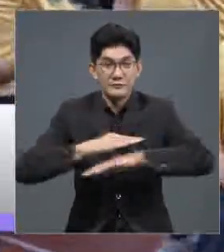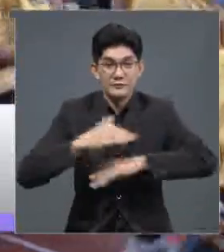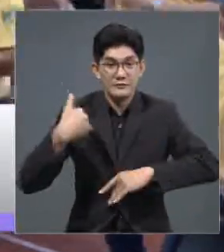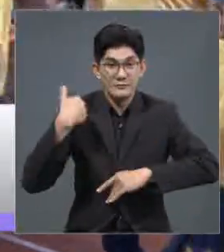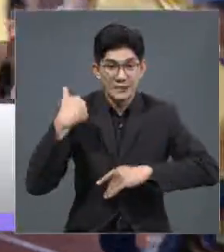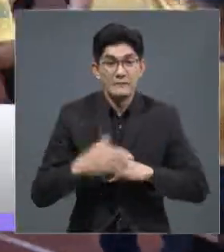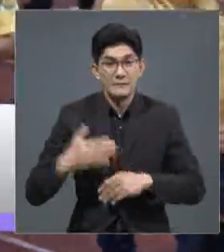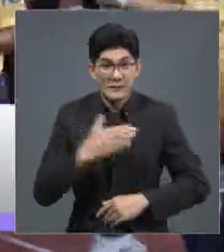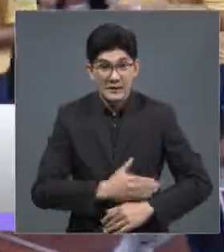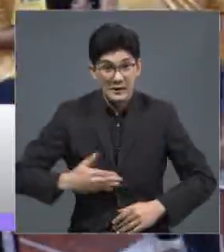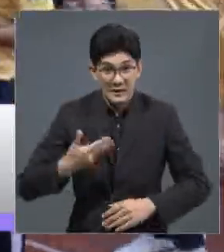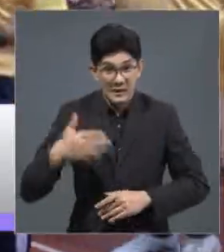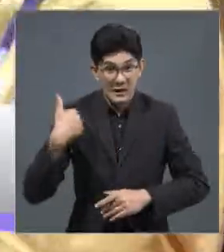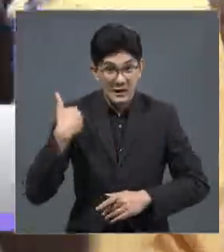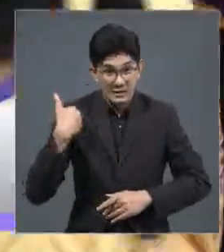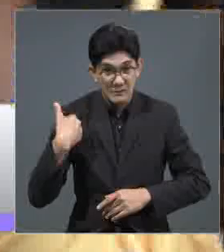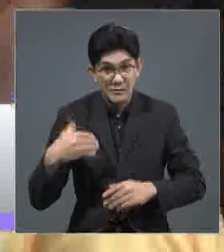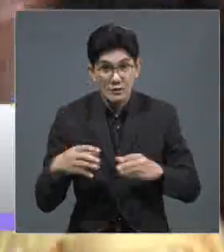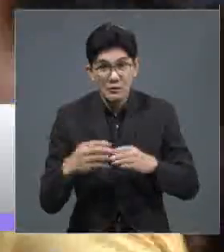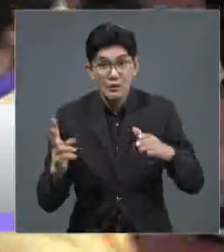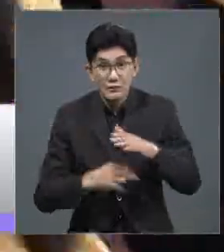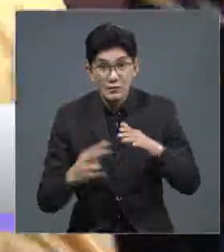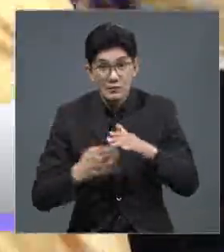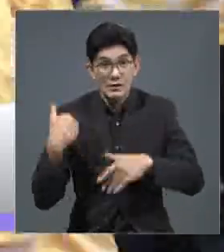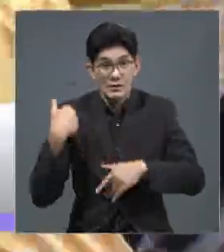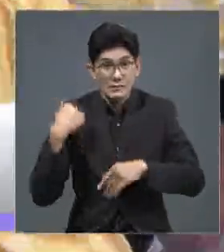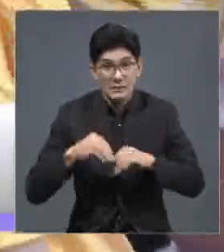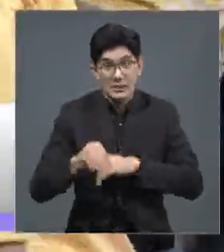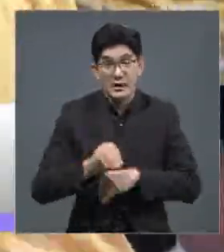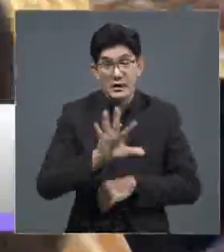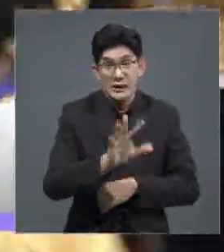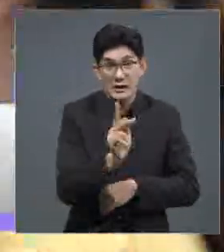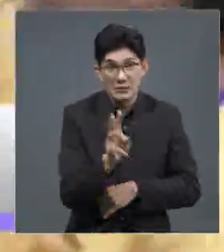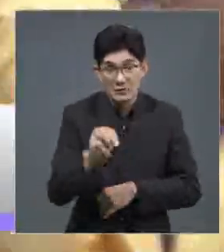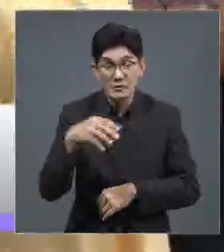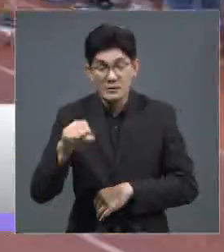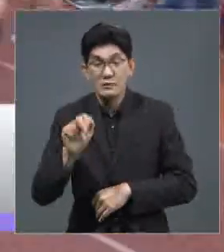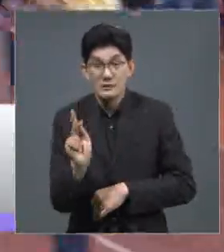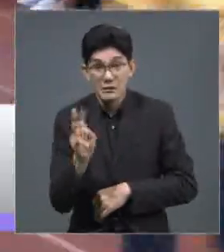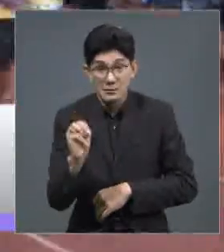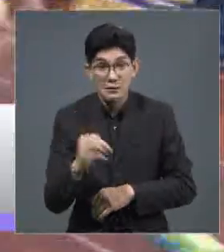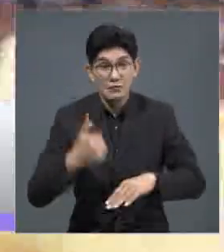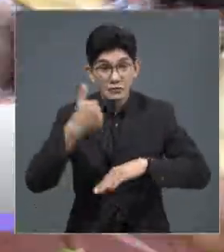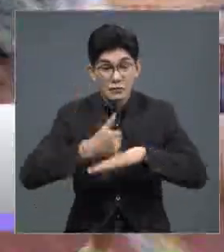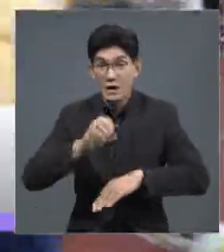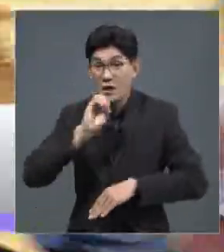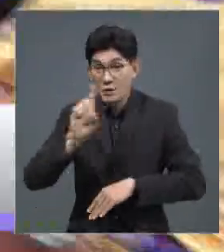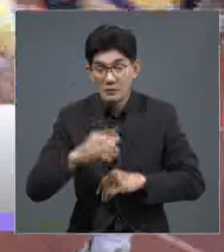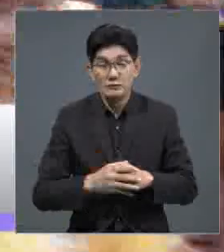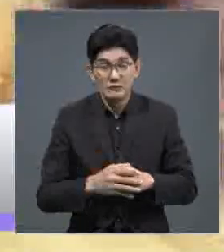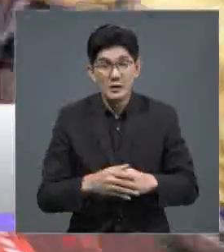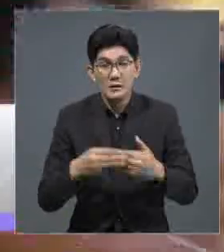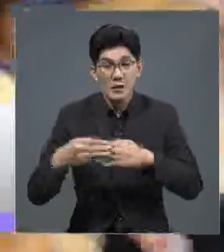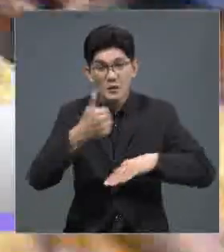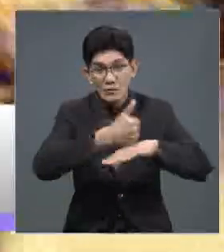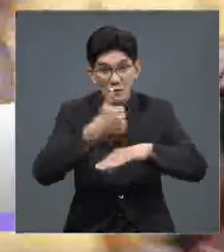ร่างกายก่อนที่จะมีการปล่อยขบวนวิ่งระยะทาง 5กมและ 10กมนะครับโดยท่านรัฐมนตรียังได้นำคณะผู้บริหารของ